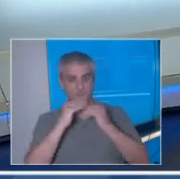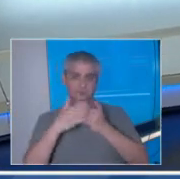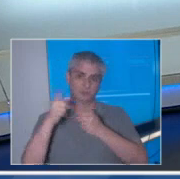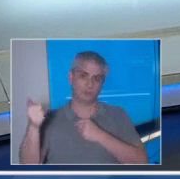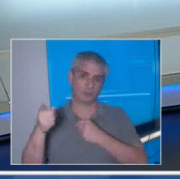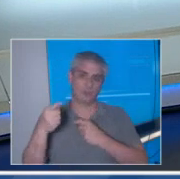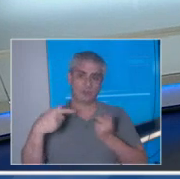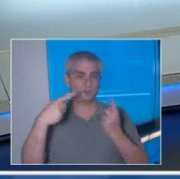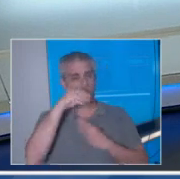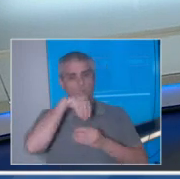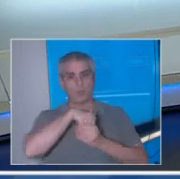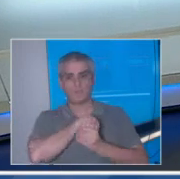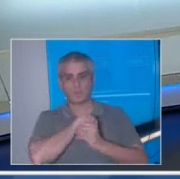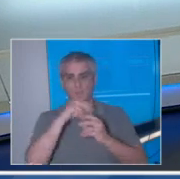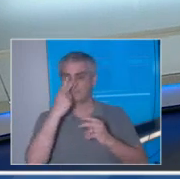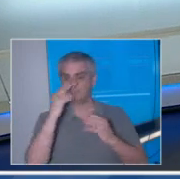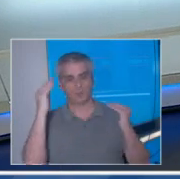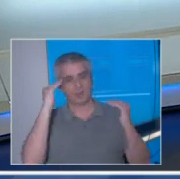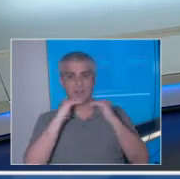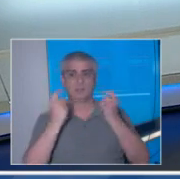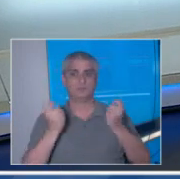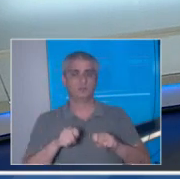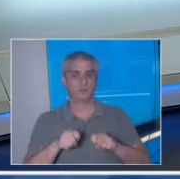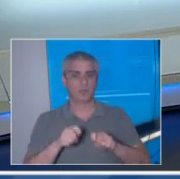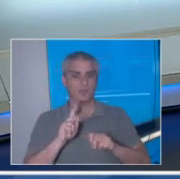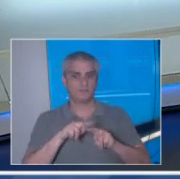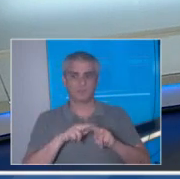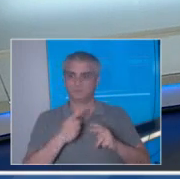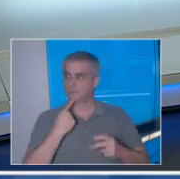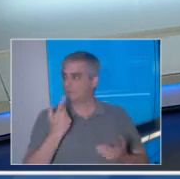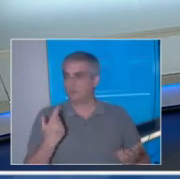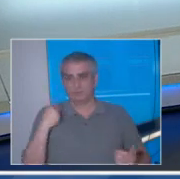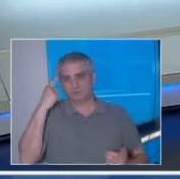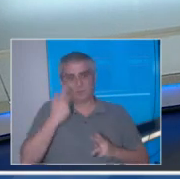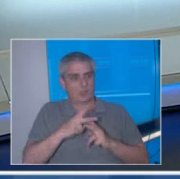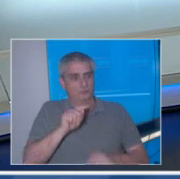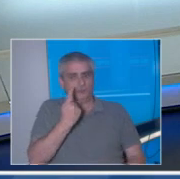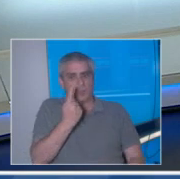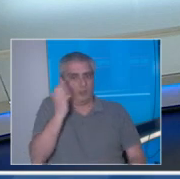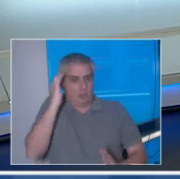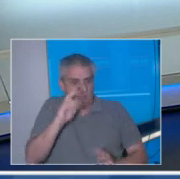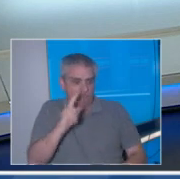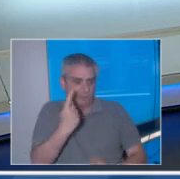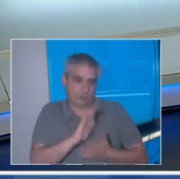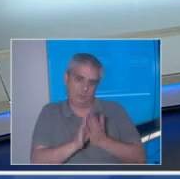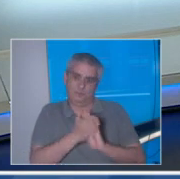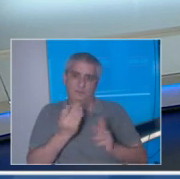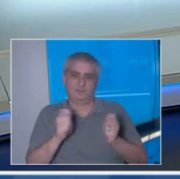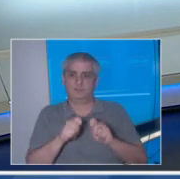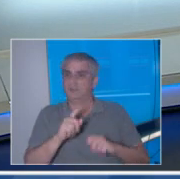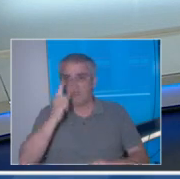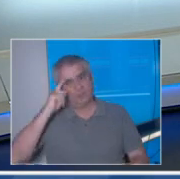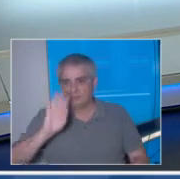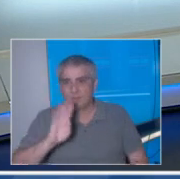רעייתו, היו מעורבים, ניסו לתאם את השביתה הזאת, זה טוב. ואז פנחס עידן אומר, אני חשבתי שזה רק שעה, שיהיה לחץ של שעה, כן. והכל יהיה בסדר. אבל... לא